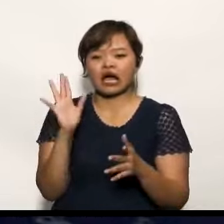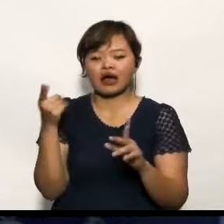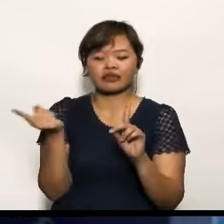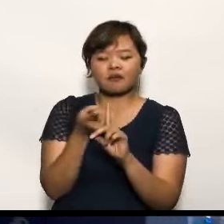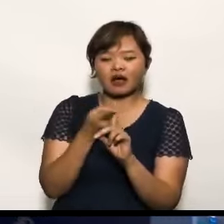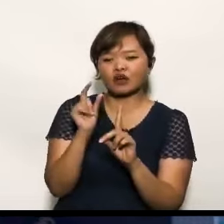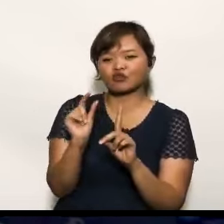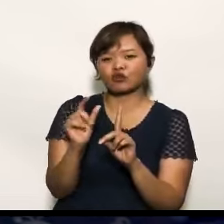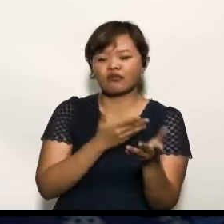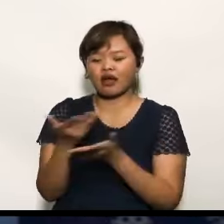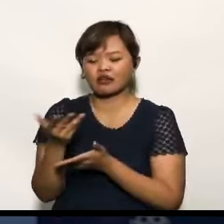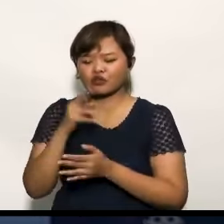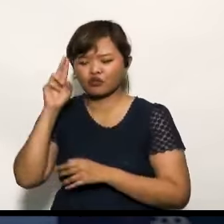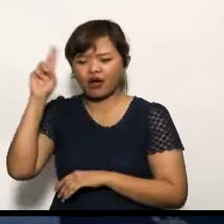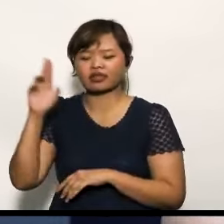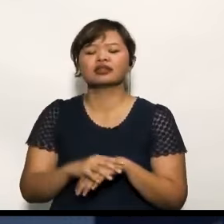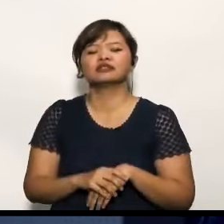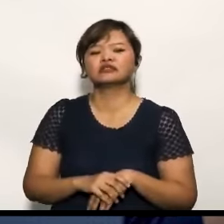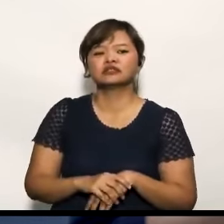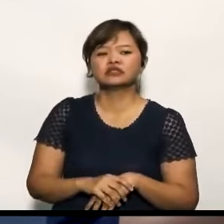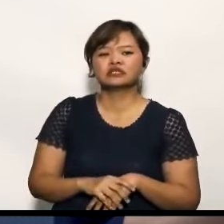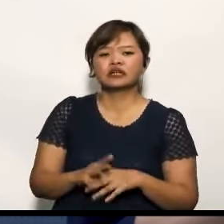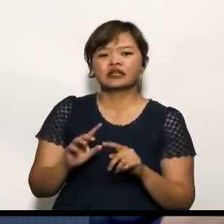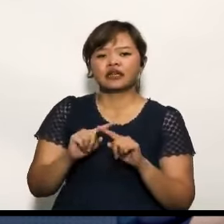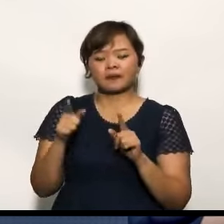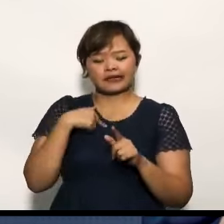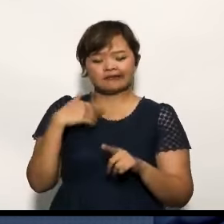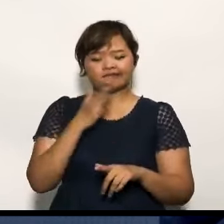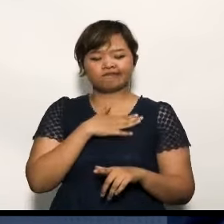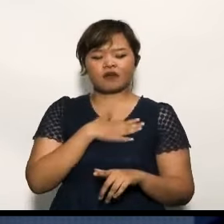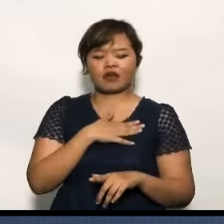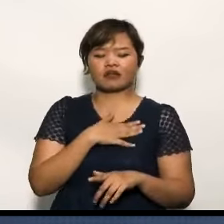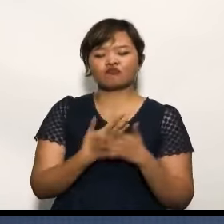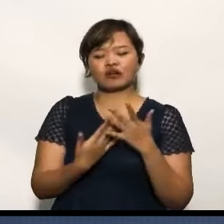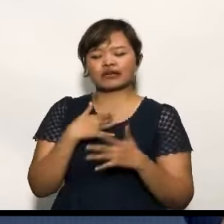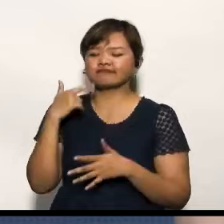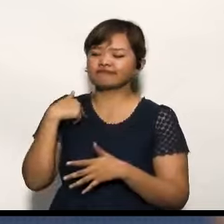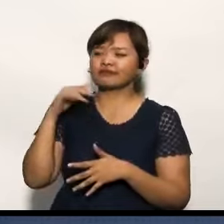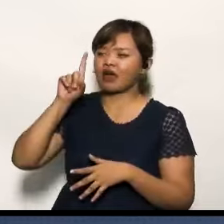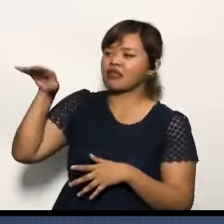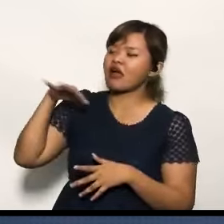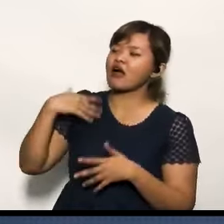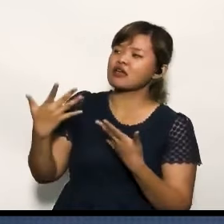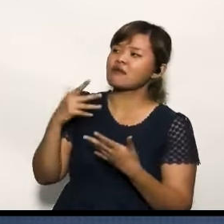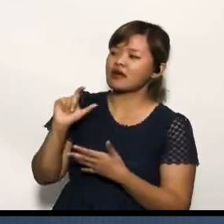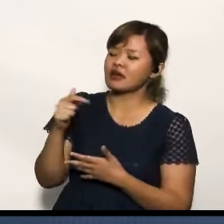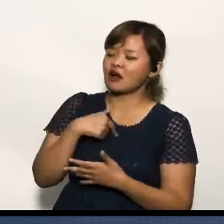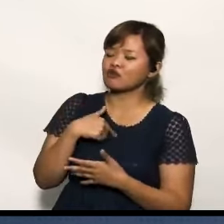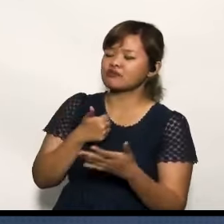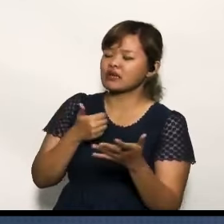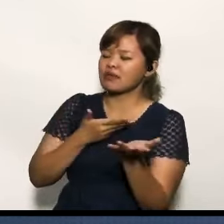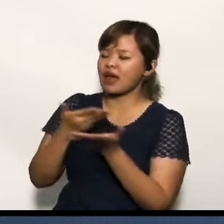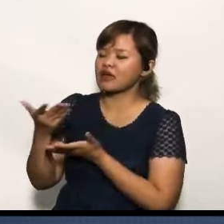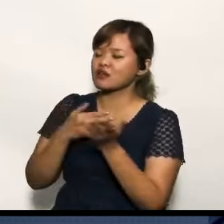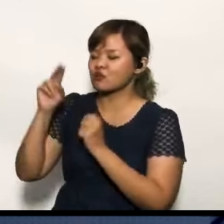jangan terpaksa melayani Tuhan, but have that in your heart. God, Tuhan, bagaimana cara aku mau melayani? Bagaimana cara aku bisa